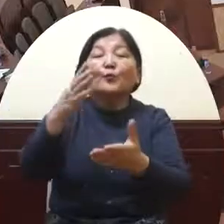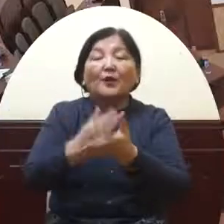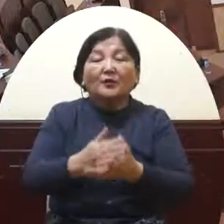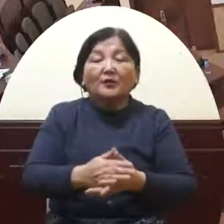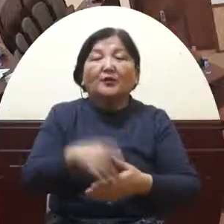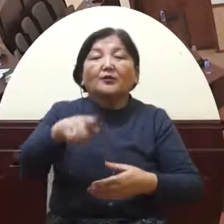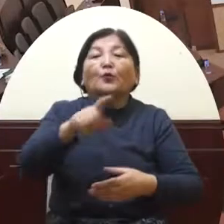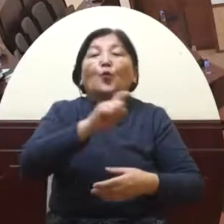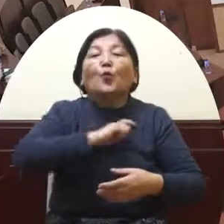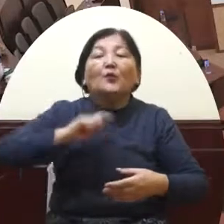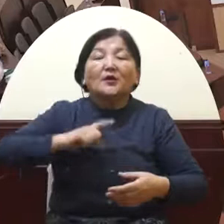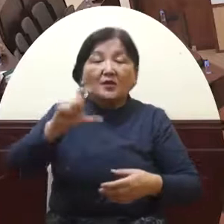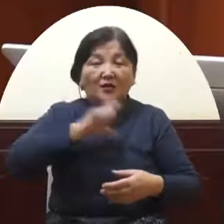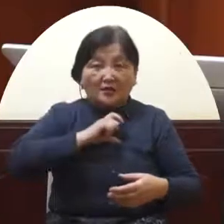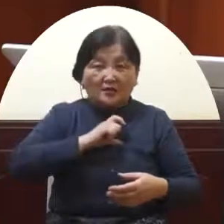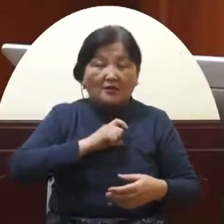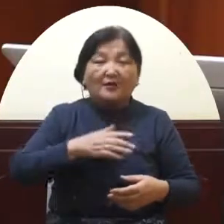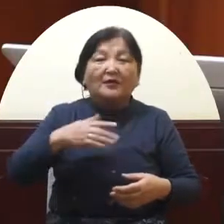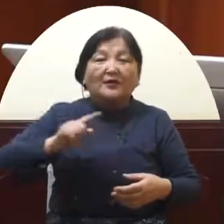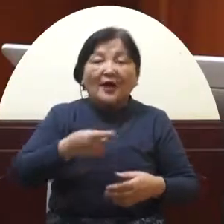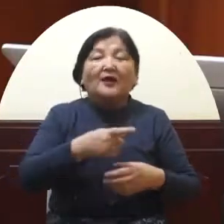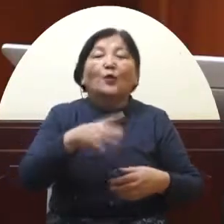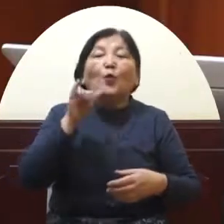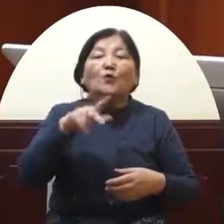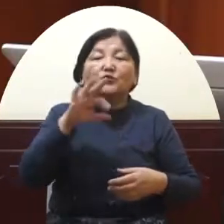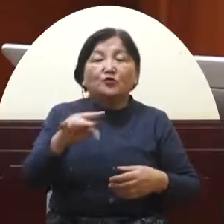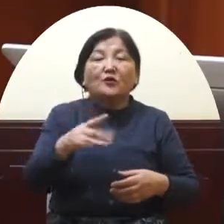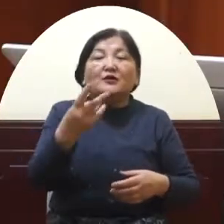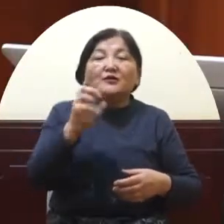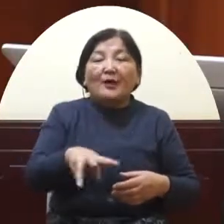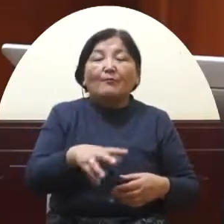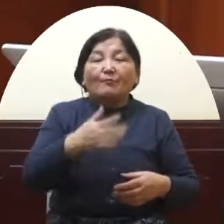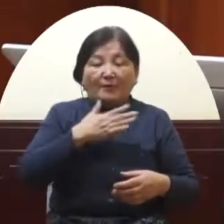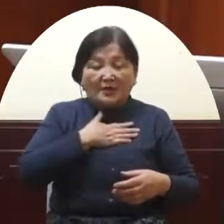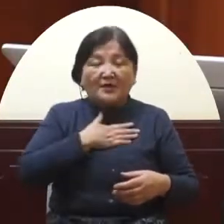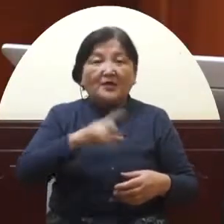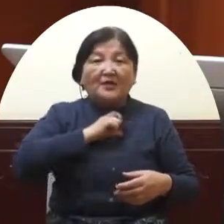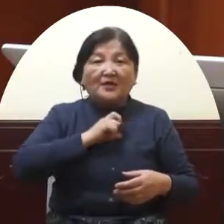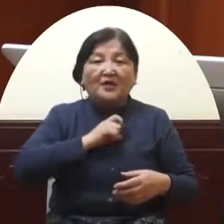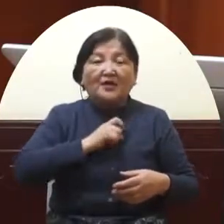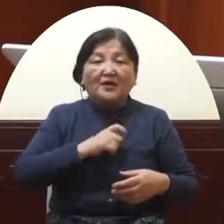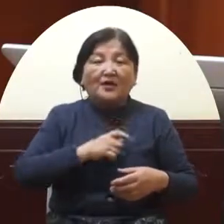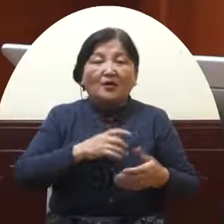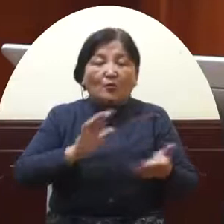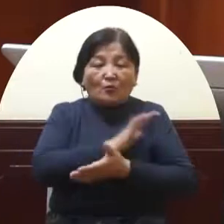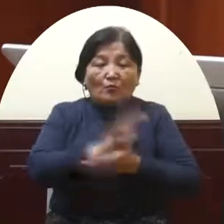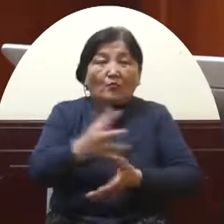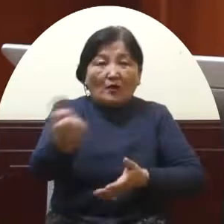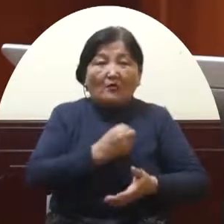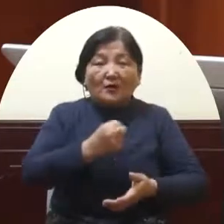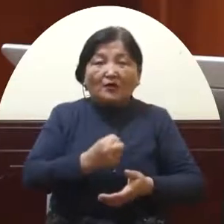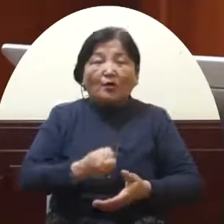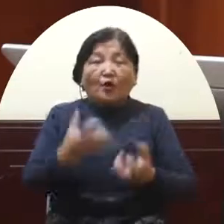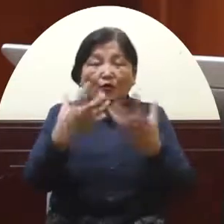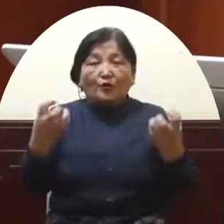Миний хувийн эрх, миний улс төрийн хүсэл зоригийг яагаад улс төрийн намууд нэр дэвшигчид булааж аваад эсвэл үеиг нэг бөөм бөөнөр ачаад эн тэнд